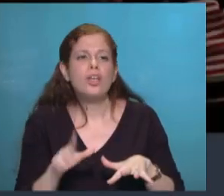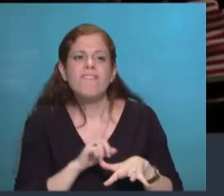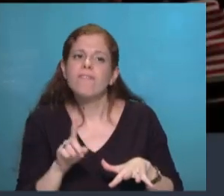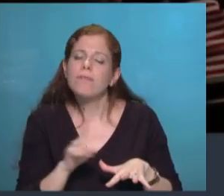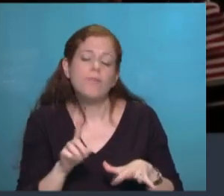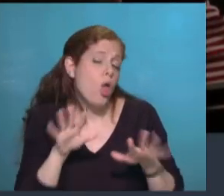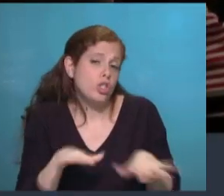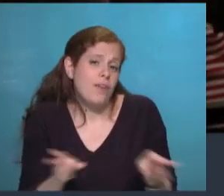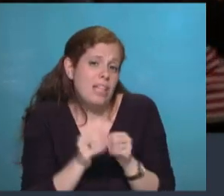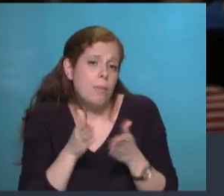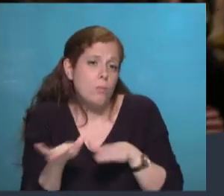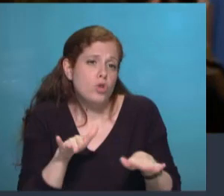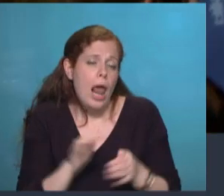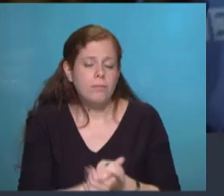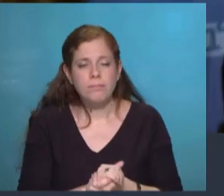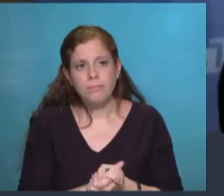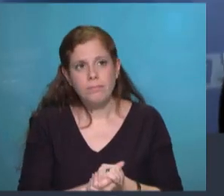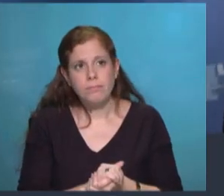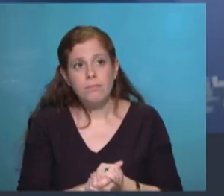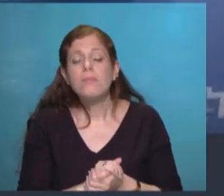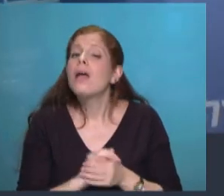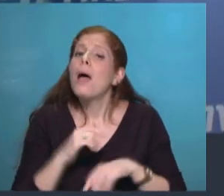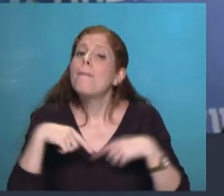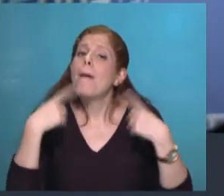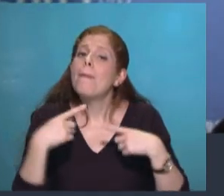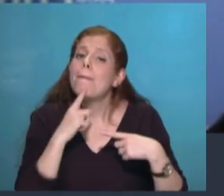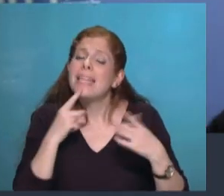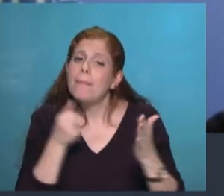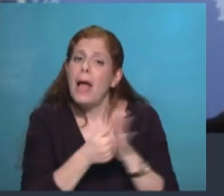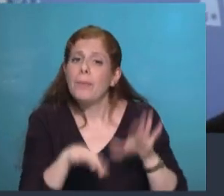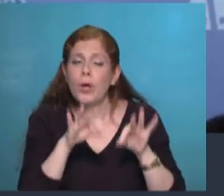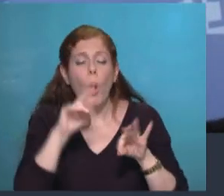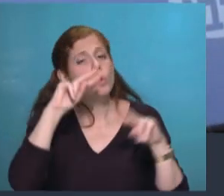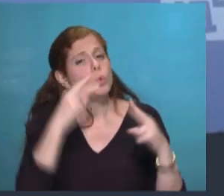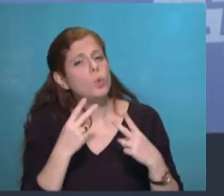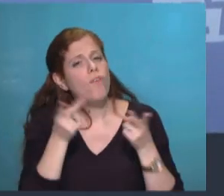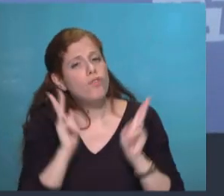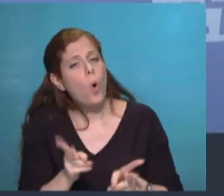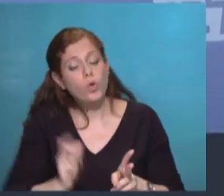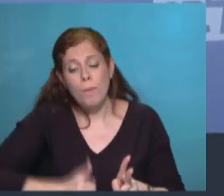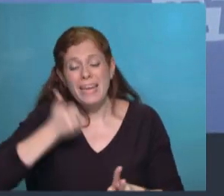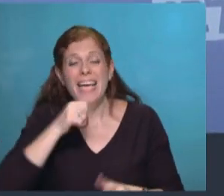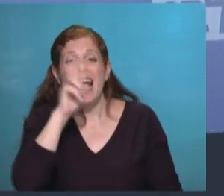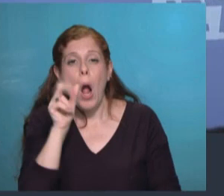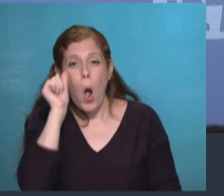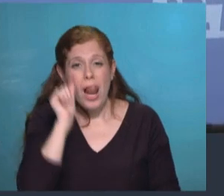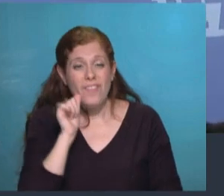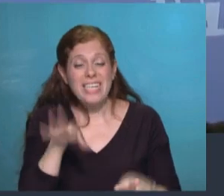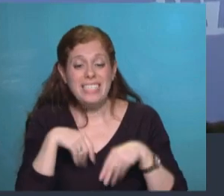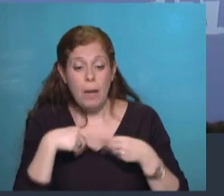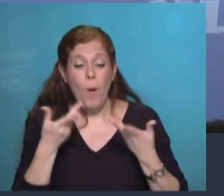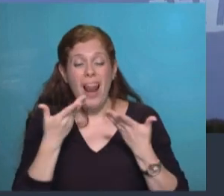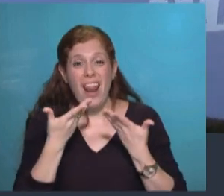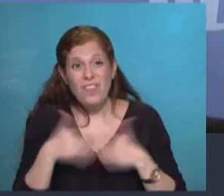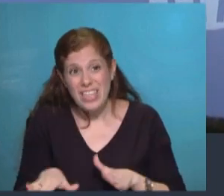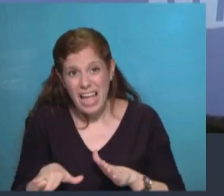בממשלה. בימים המעטים שנותרו עד לבחירות, שווה ועולה האפשרות שמנהיגי כחול לבן יסכימו לוותר על ההסכם הרוטציה